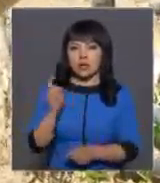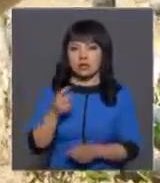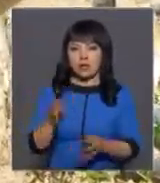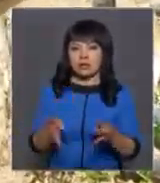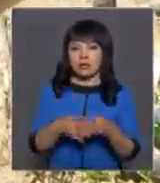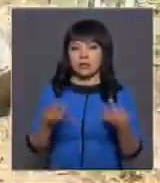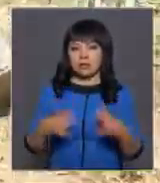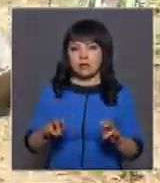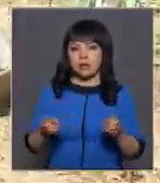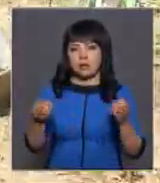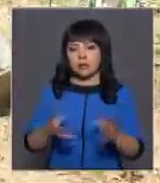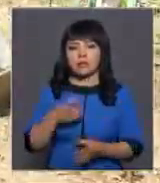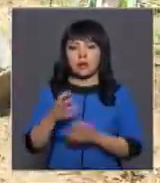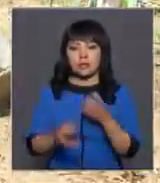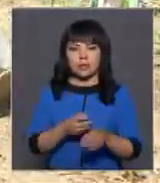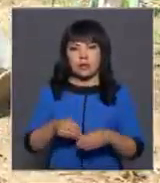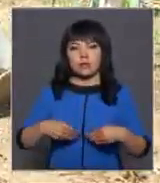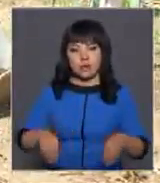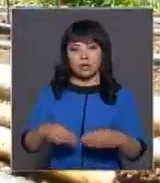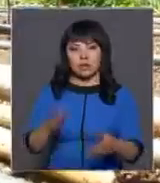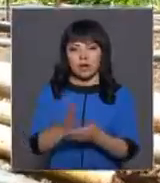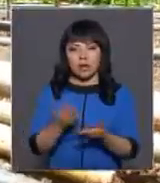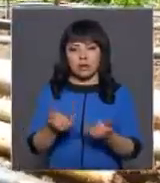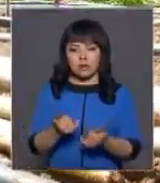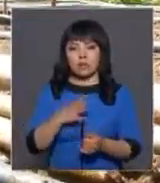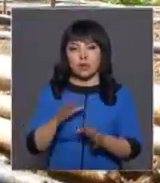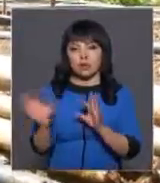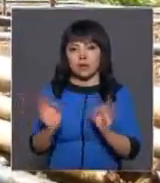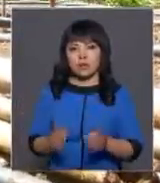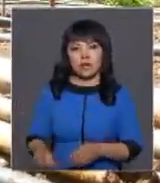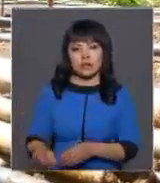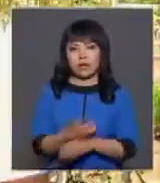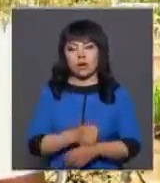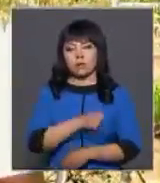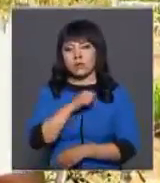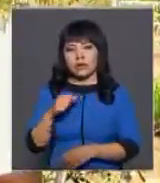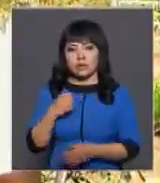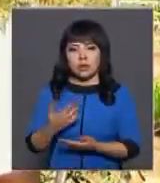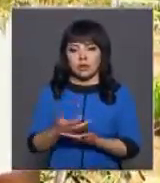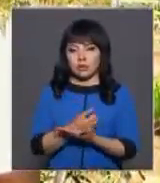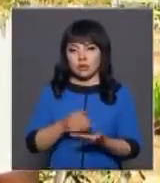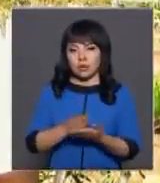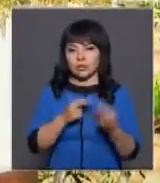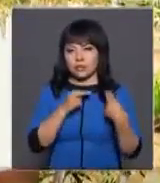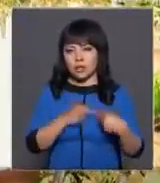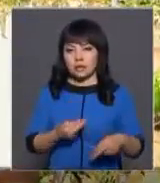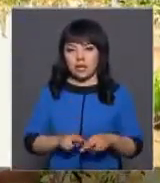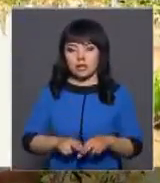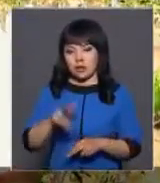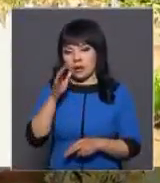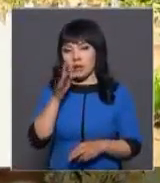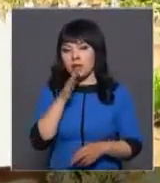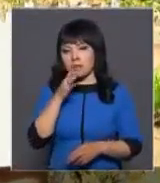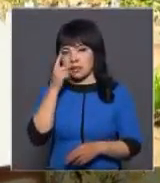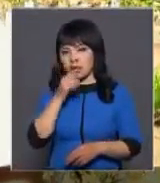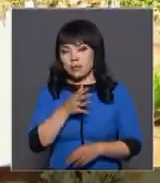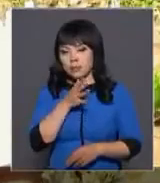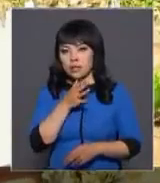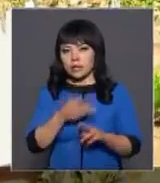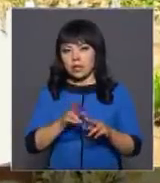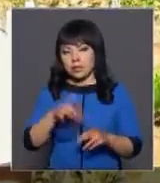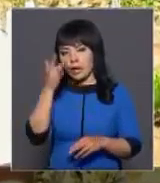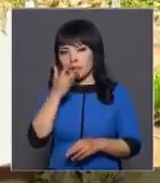қоспасыз қызанақ өсіреді. Ал күз айларында едәуір өнім жинап алады. Біз жаз бойы бақшада қызанақ пен